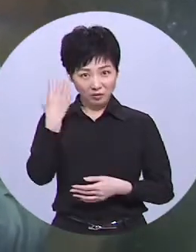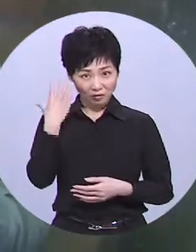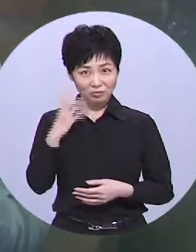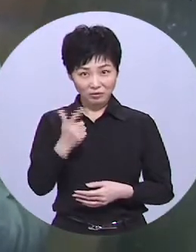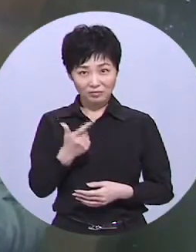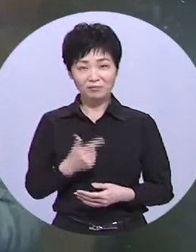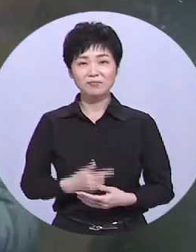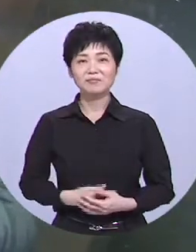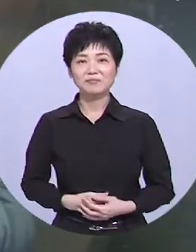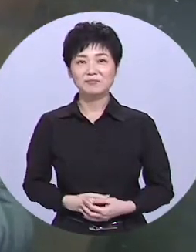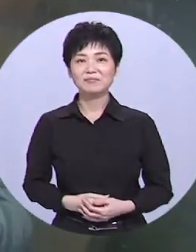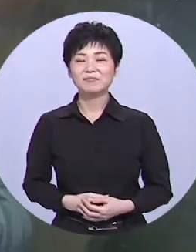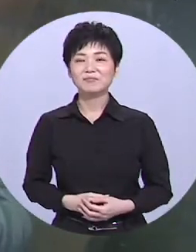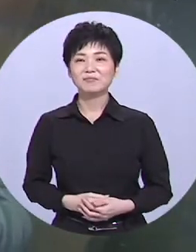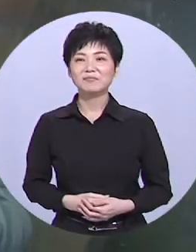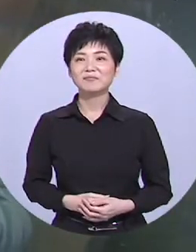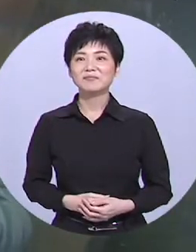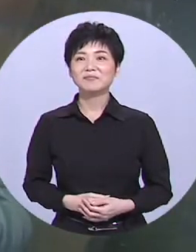プレゼント。